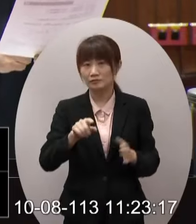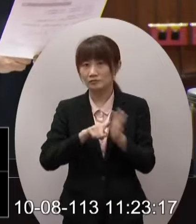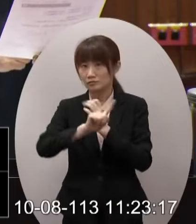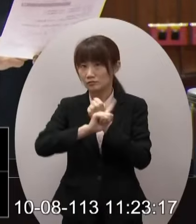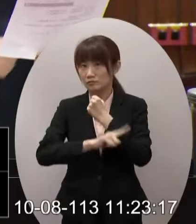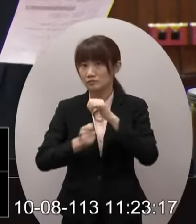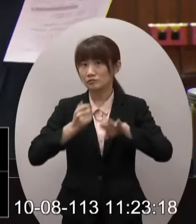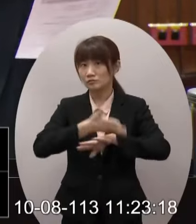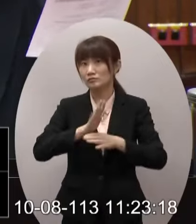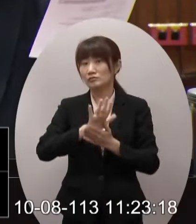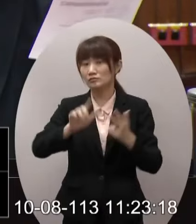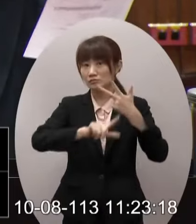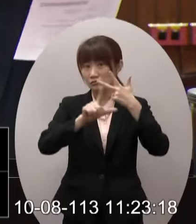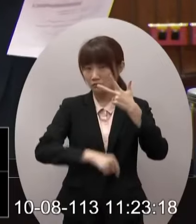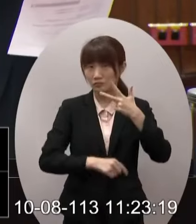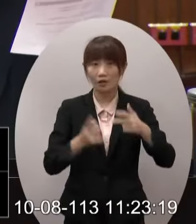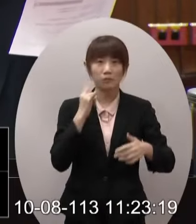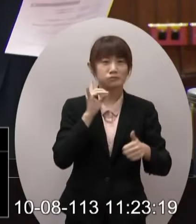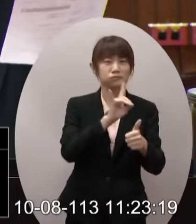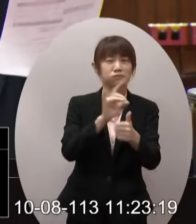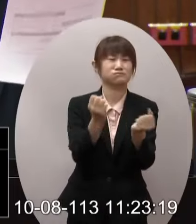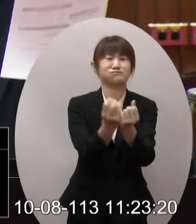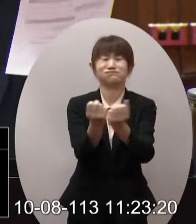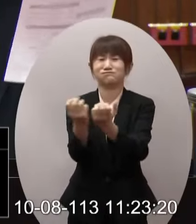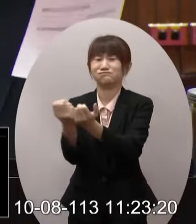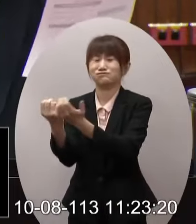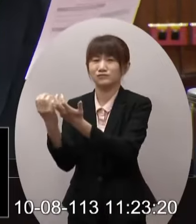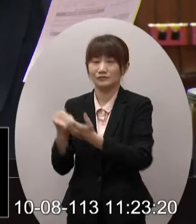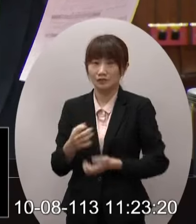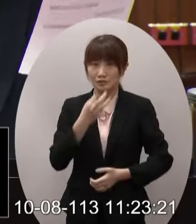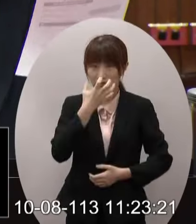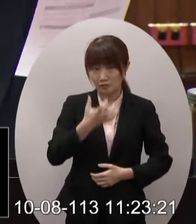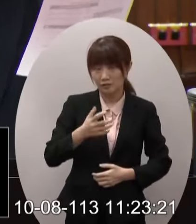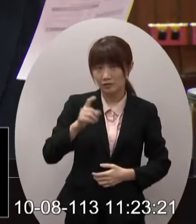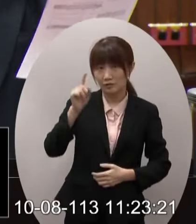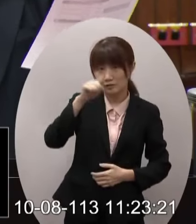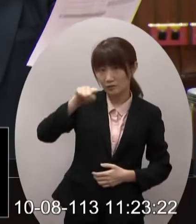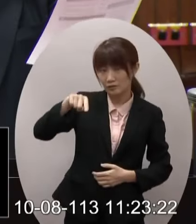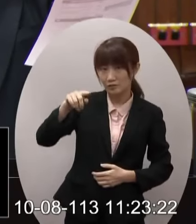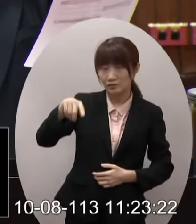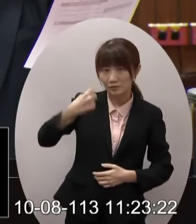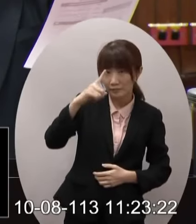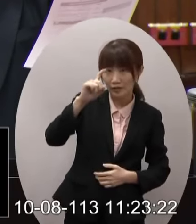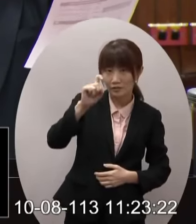7月光是诈骗金额高达110亿，